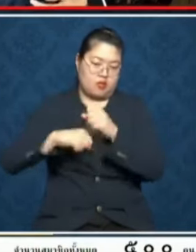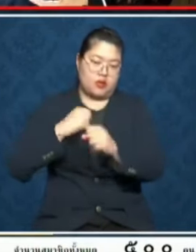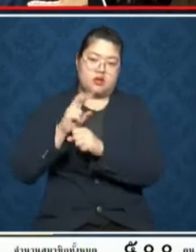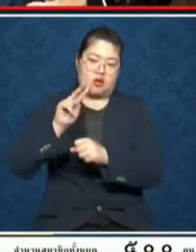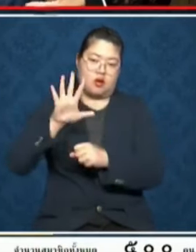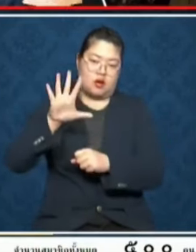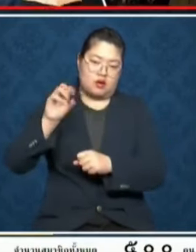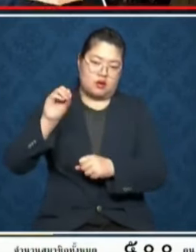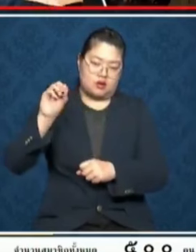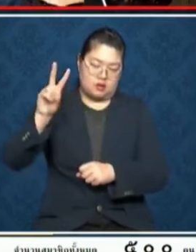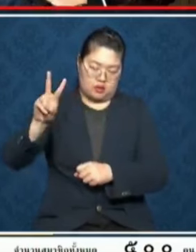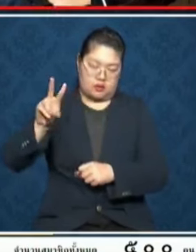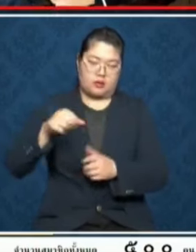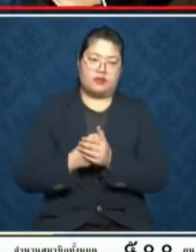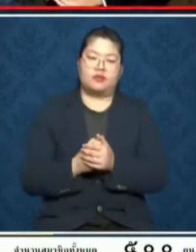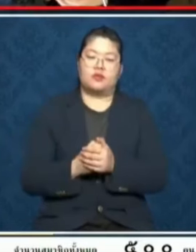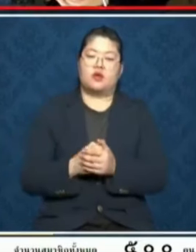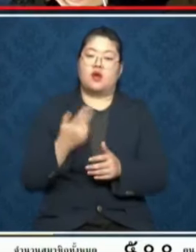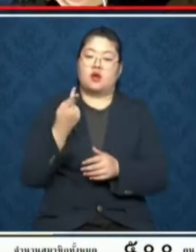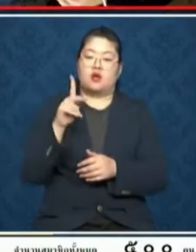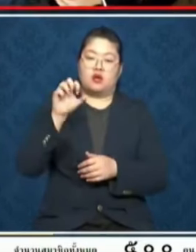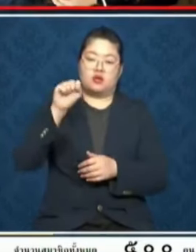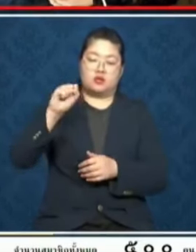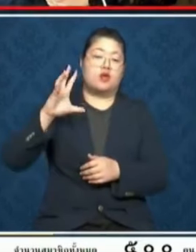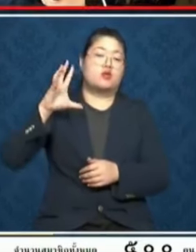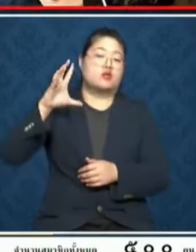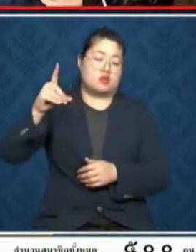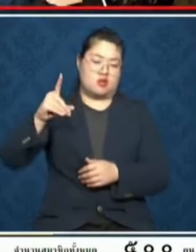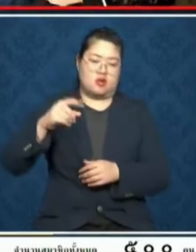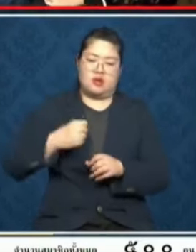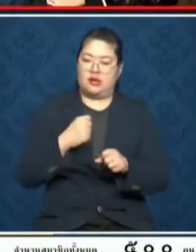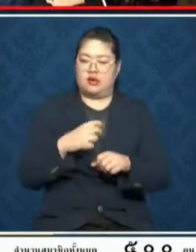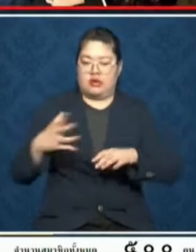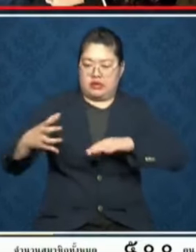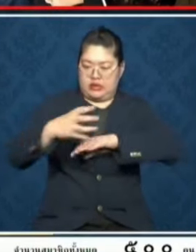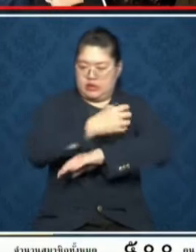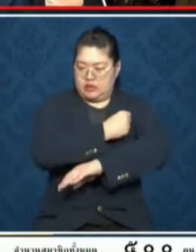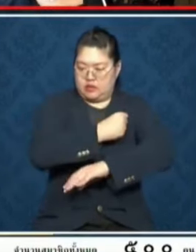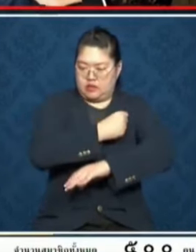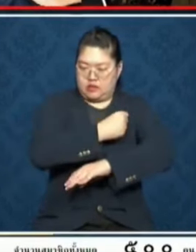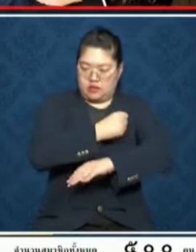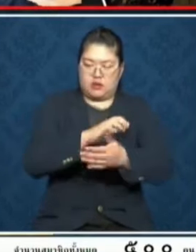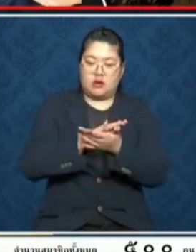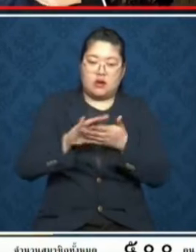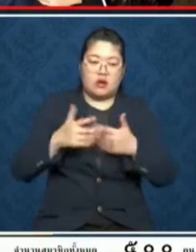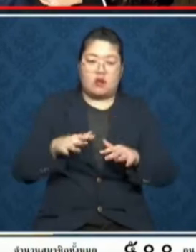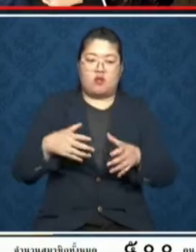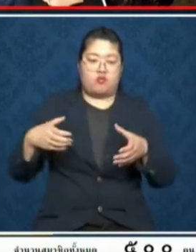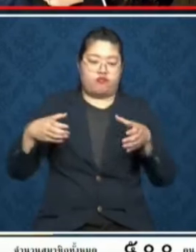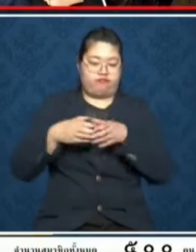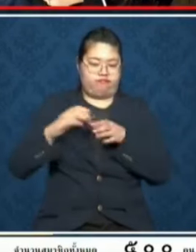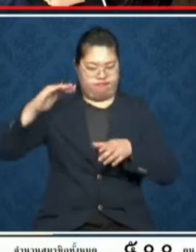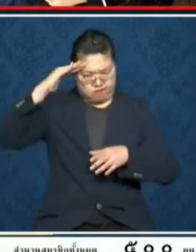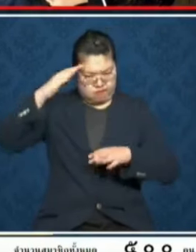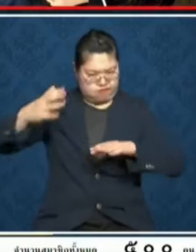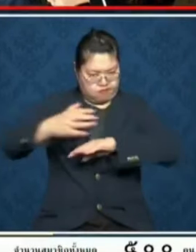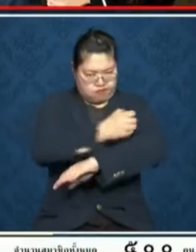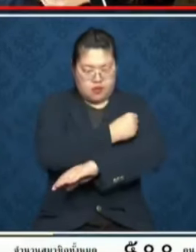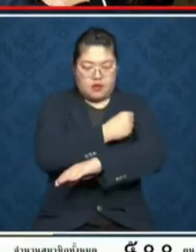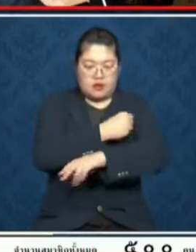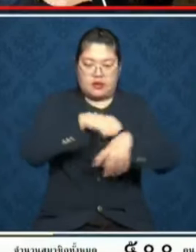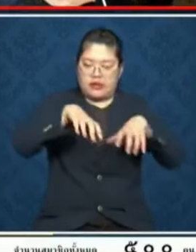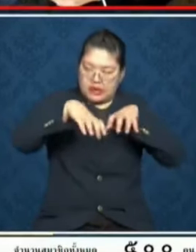และหลังจากนั้นเมื่อคสช.นะคะเดินหน้าภารกิจยึดกุมอำนาจทางการเมืองสำเร็จกองทัพเข้ามาครอบคุมอำนาจรัฐ